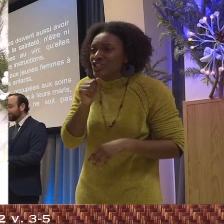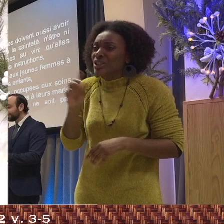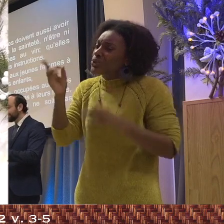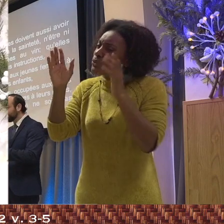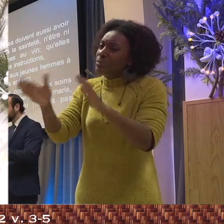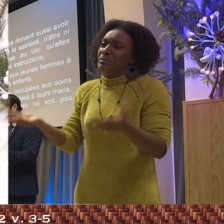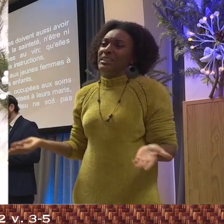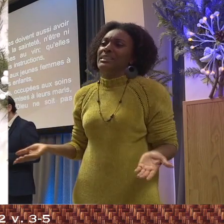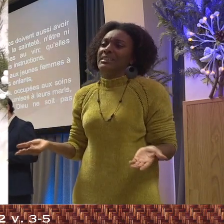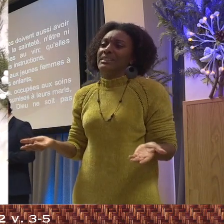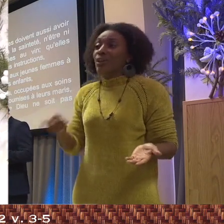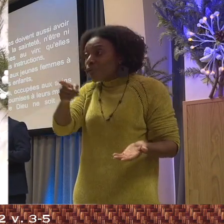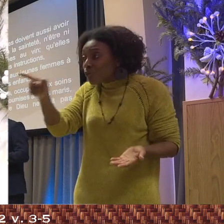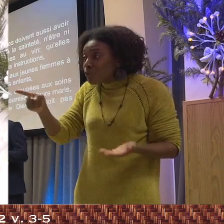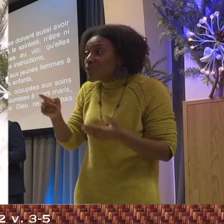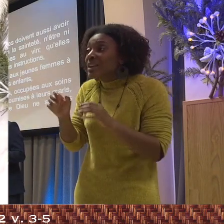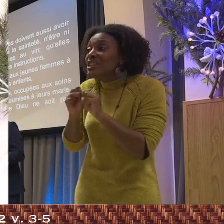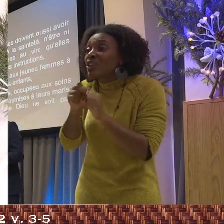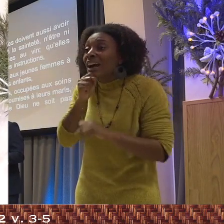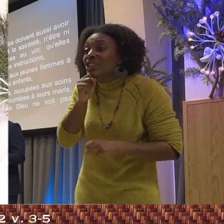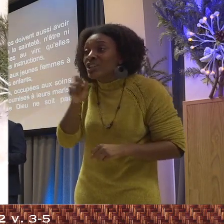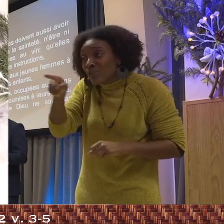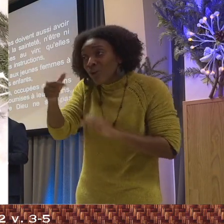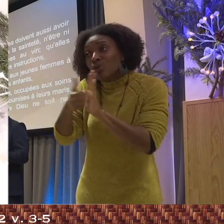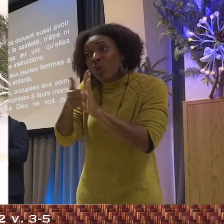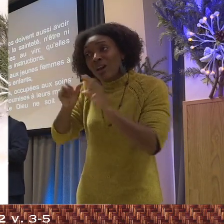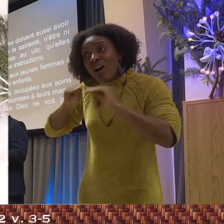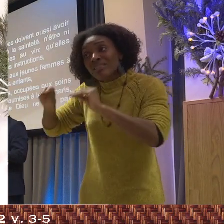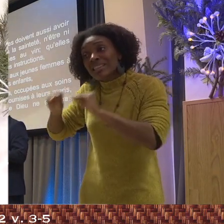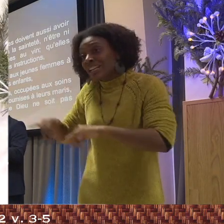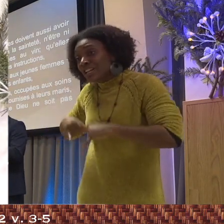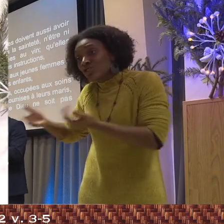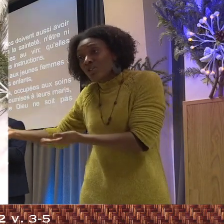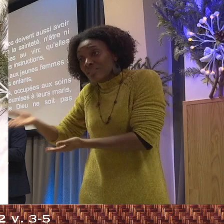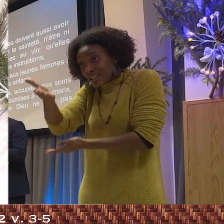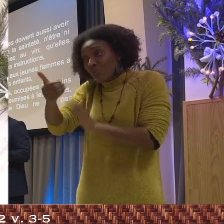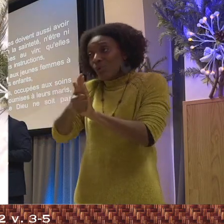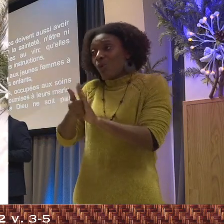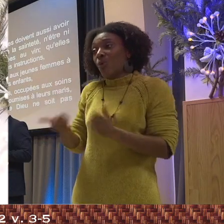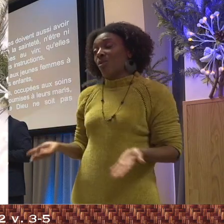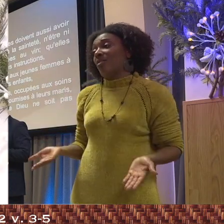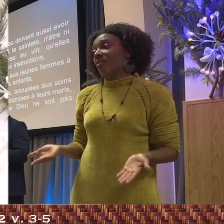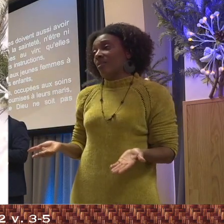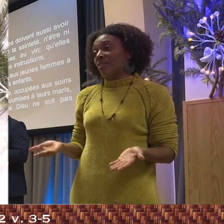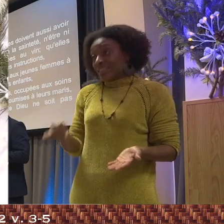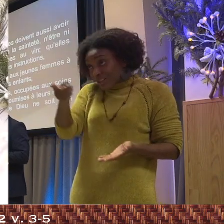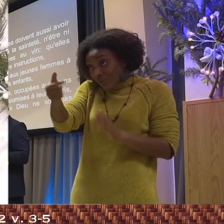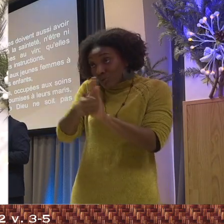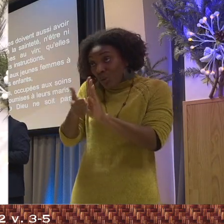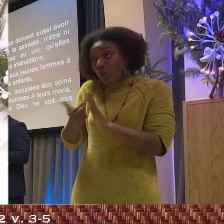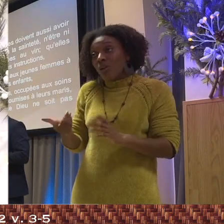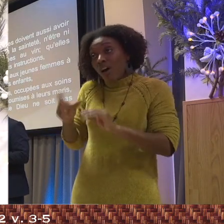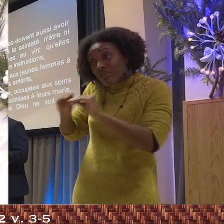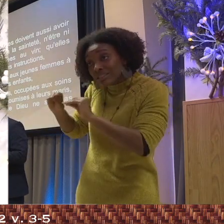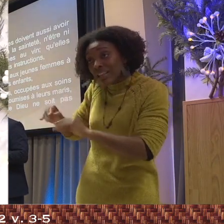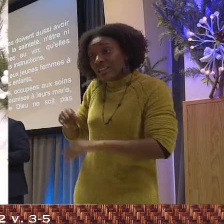vous avez, mes sœurs âgées, vous avez un devoir de formation envers les jeunes sœurs de cette église. C'est votre mandat,